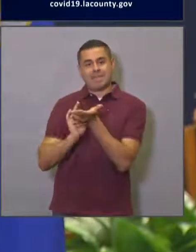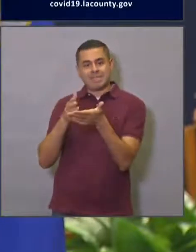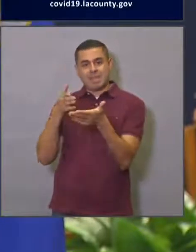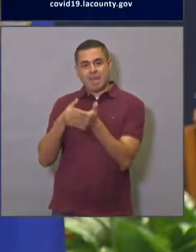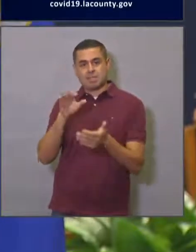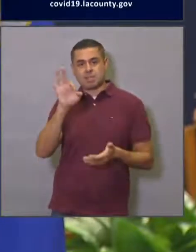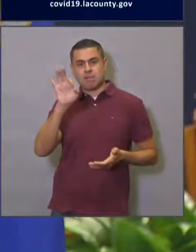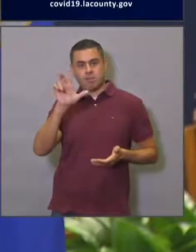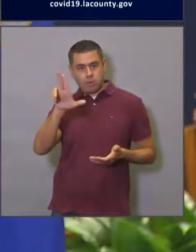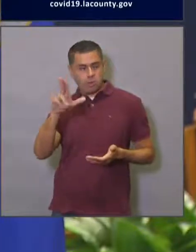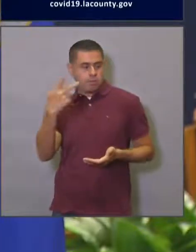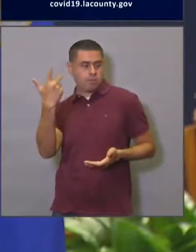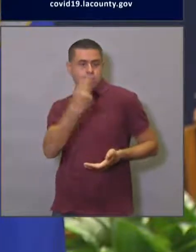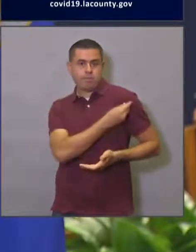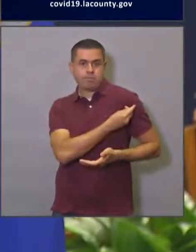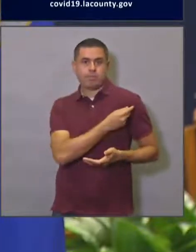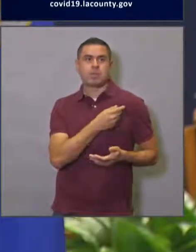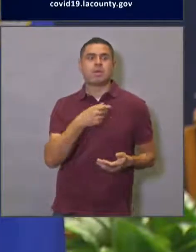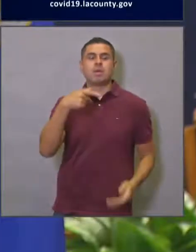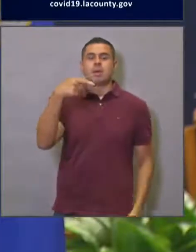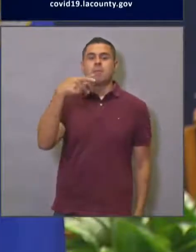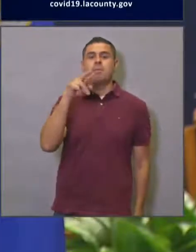gripe, visite